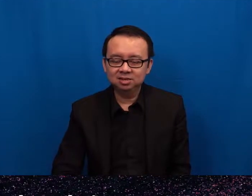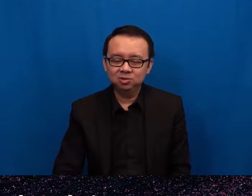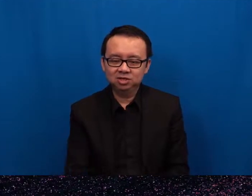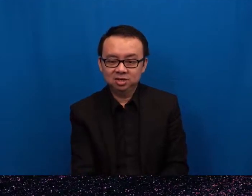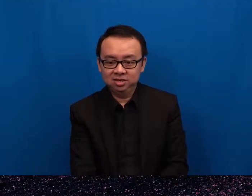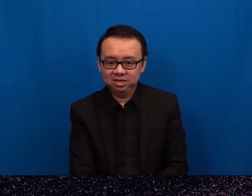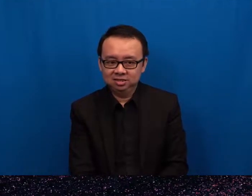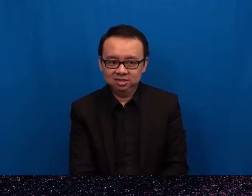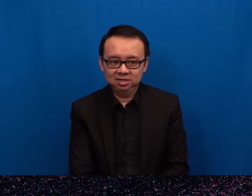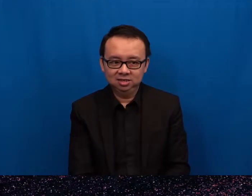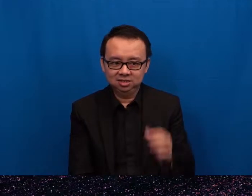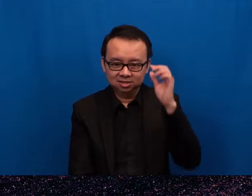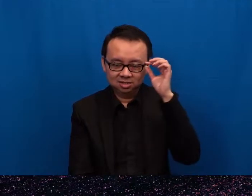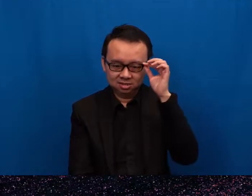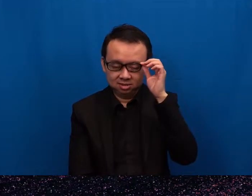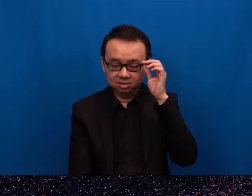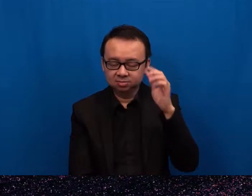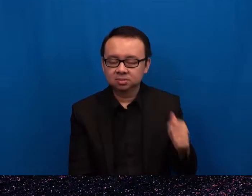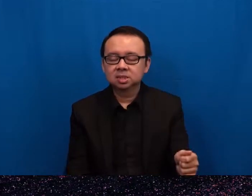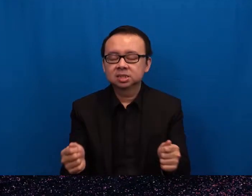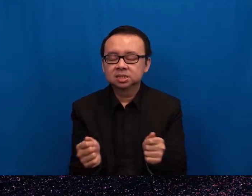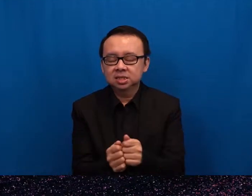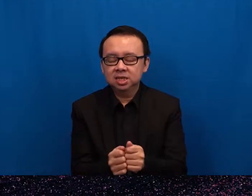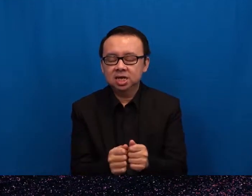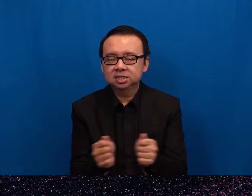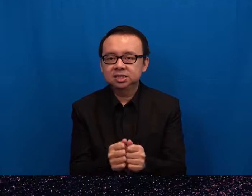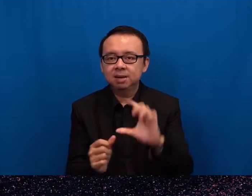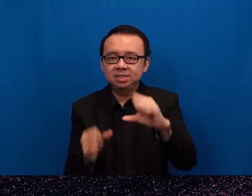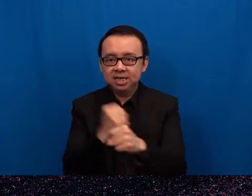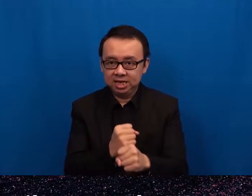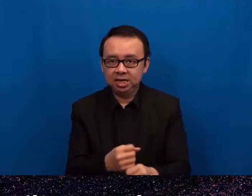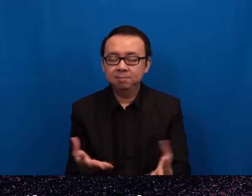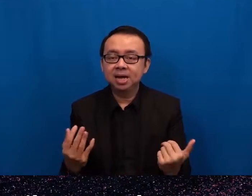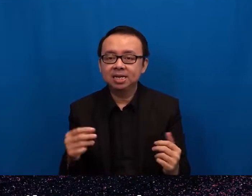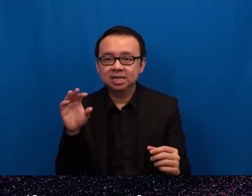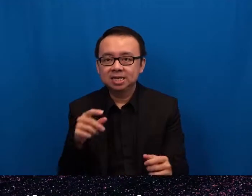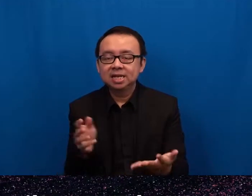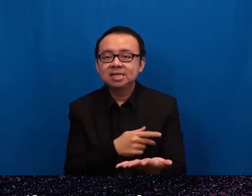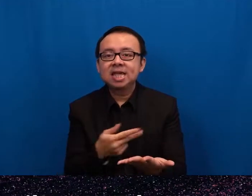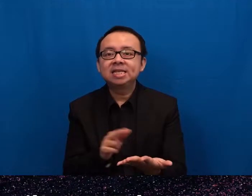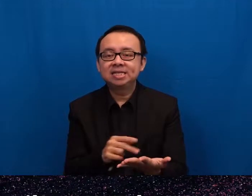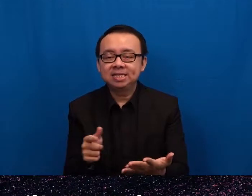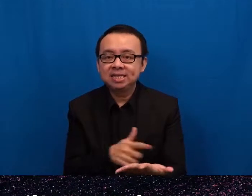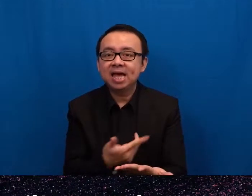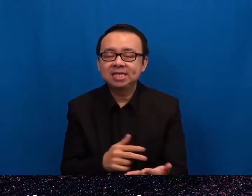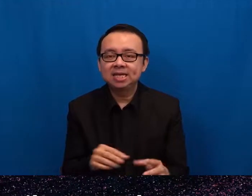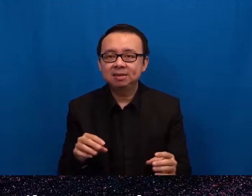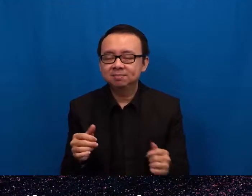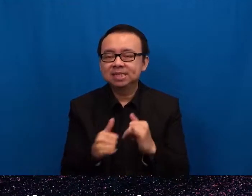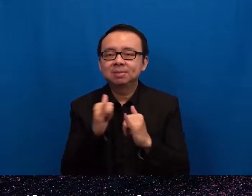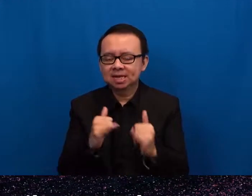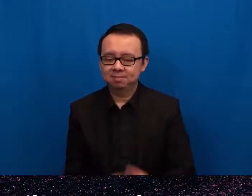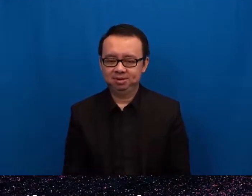kesaksian. Setiap anggota CG nyanyikan dengan rindu. Kami datang